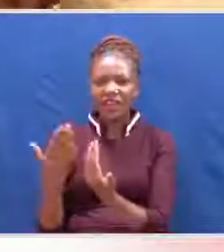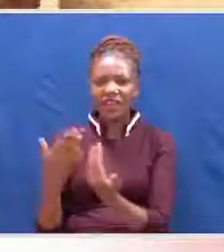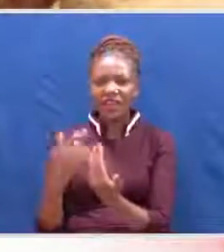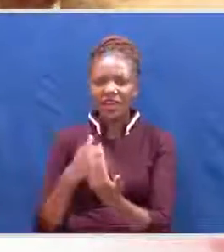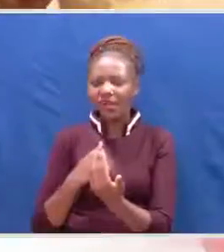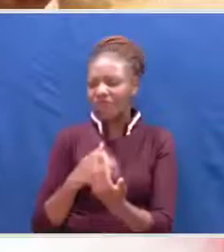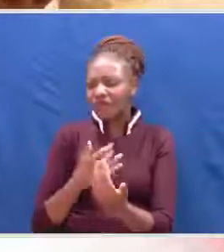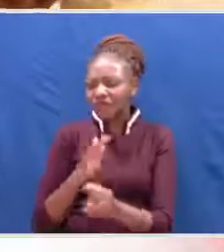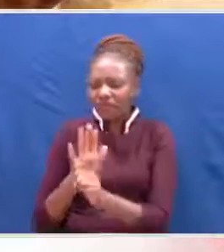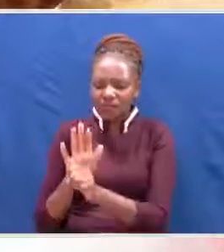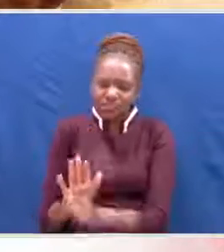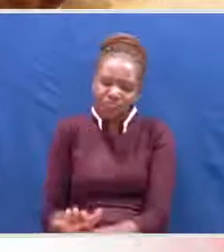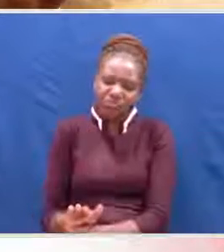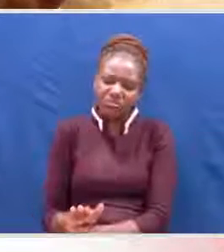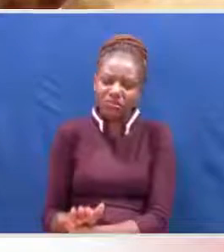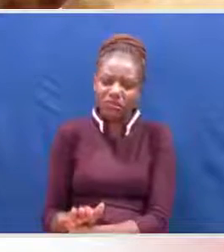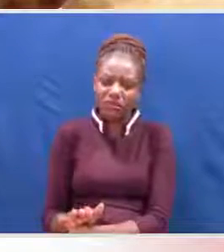mahali na uwezi toka.